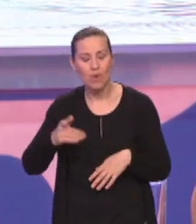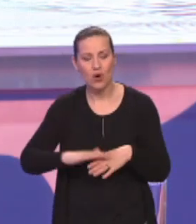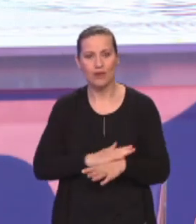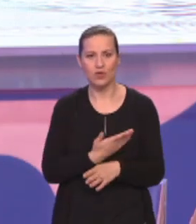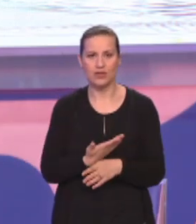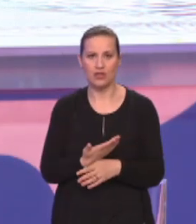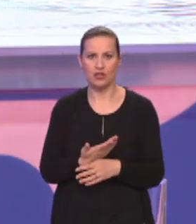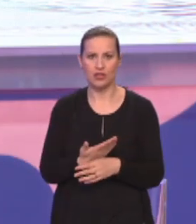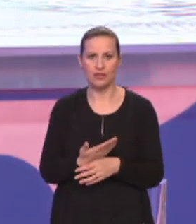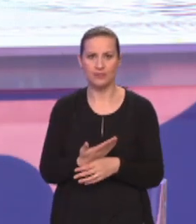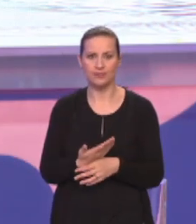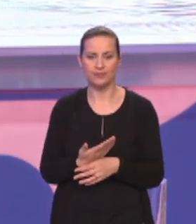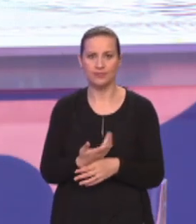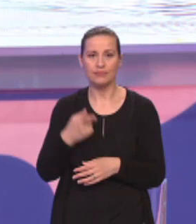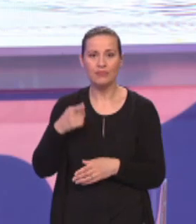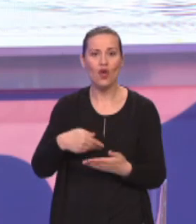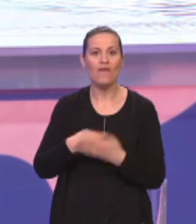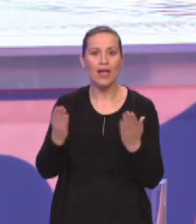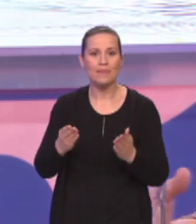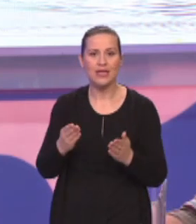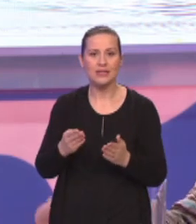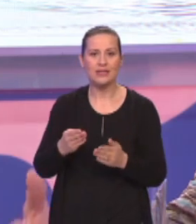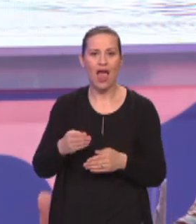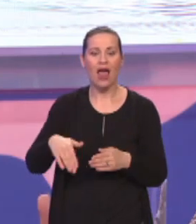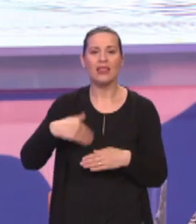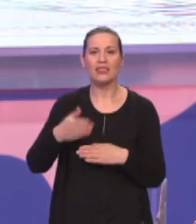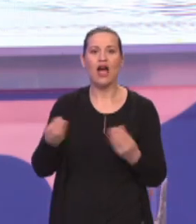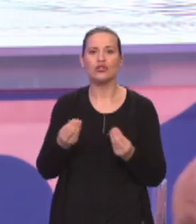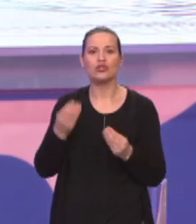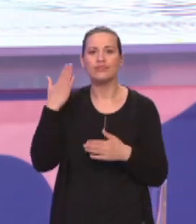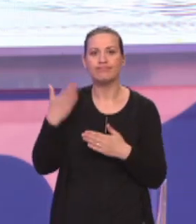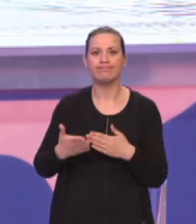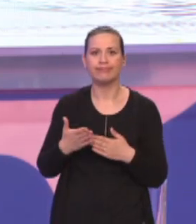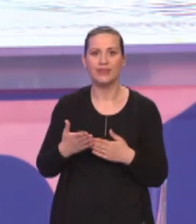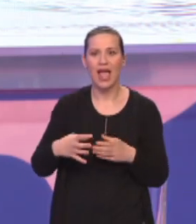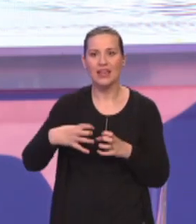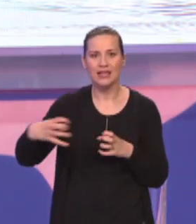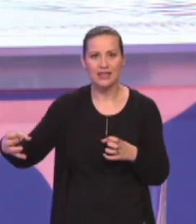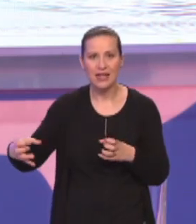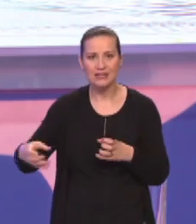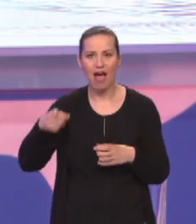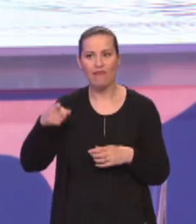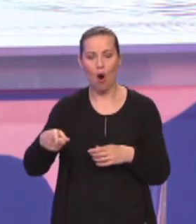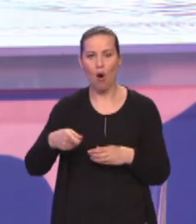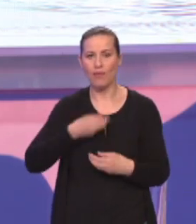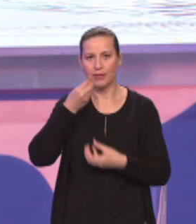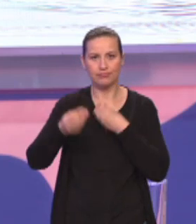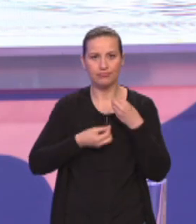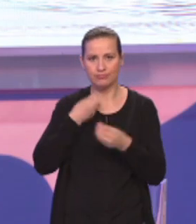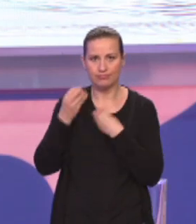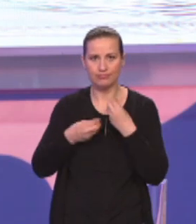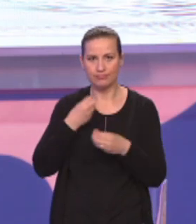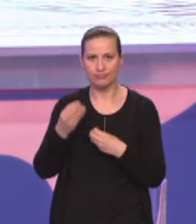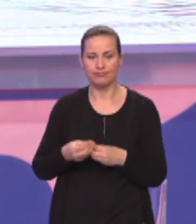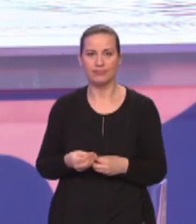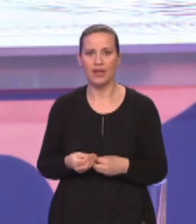Dakle, i ova emisija ima za intenciju da nakon što se završi, da se nastavi o tome pričati. I da si onda pomislite